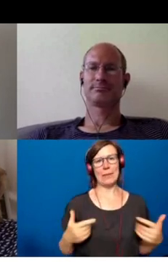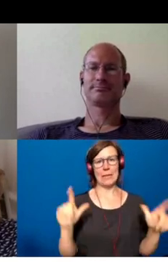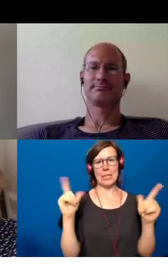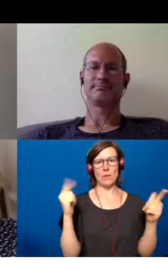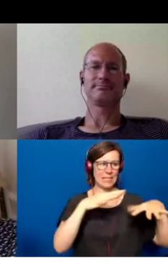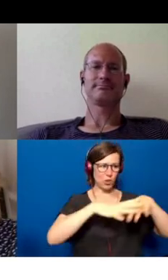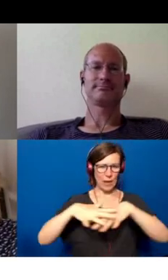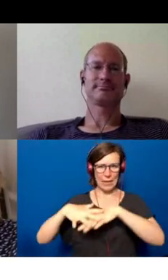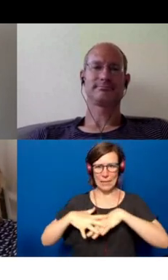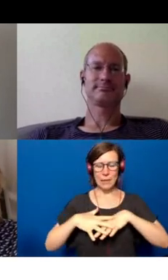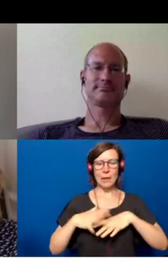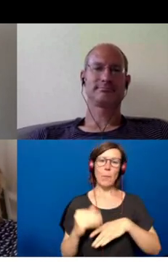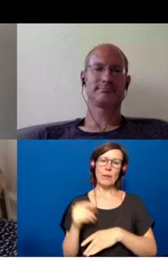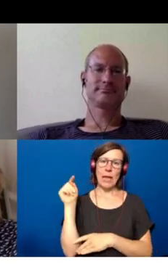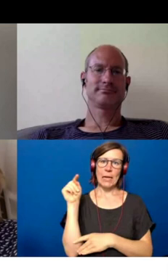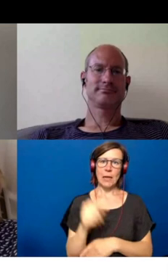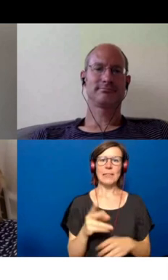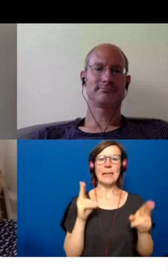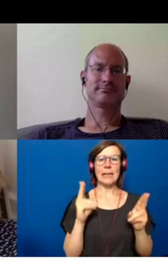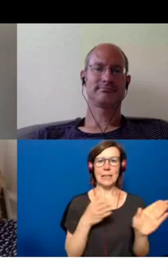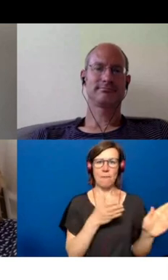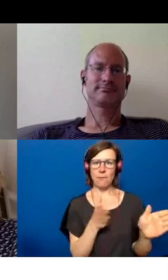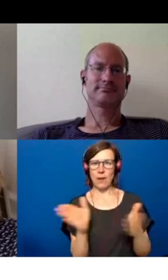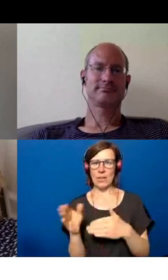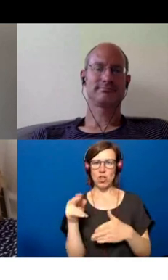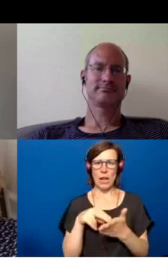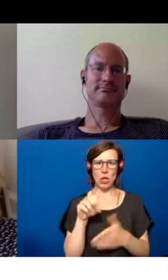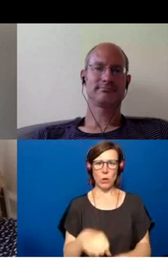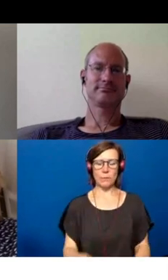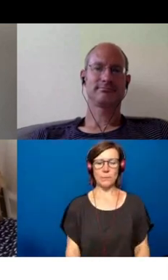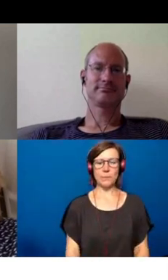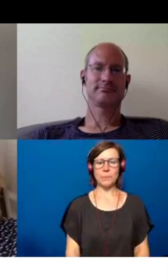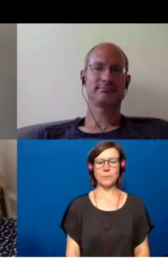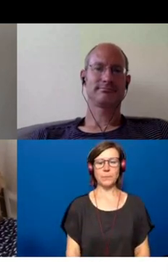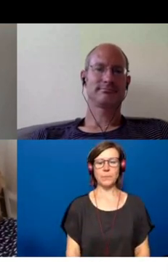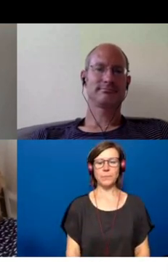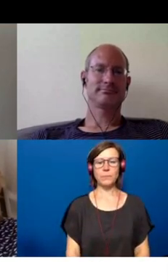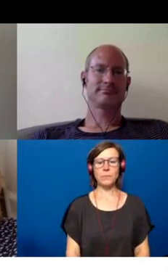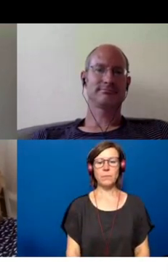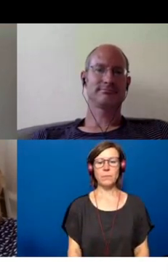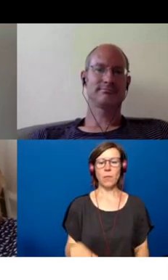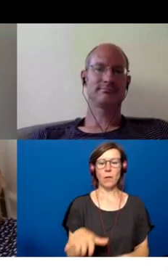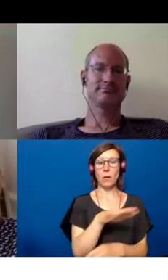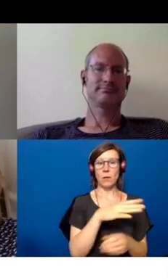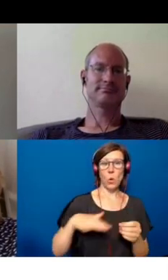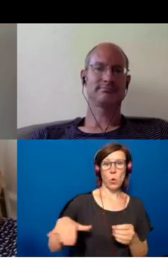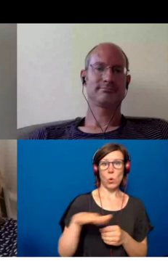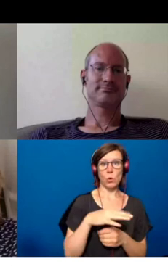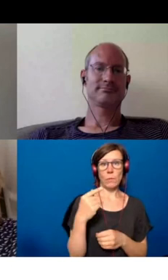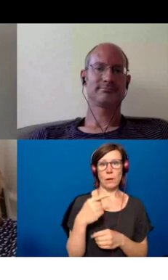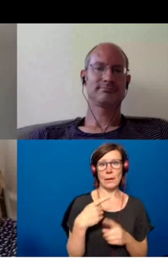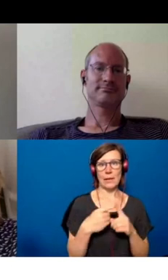vernetzen, damit wir da die richtigen Weichen stellen können. Denn rund um Gaia-X werden genau jetzt diese